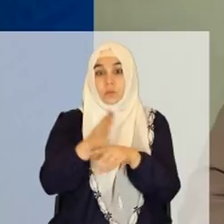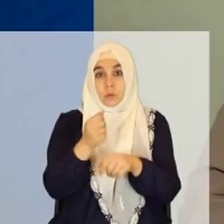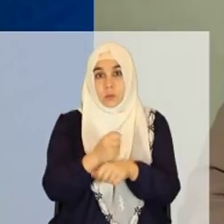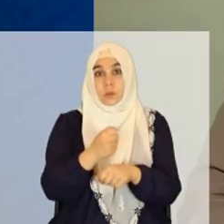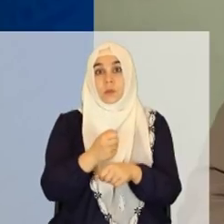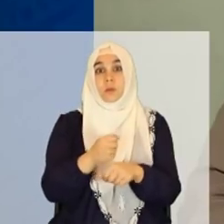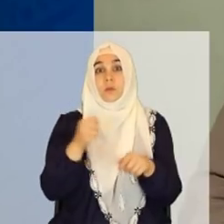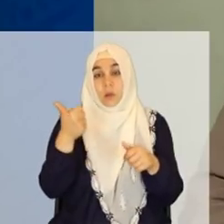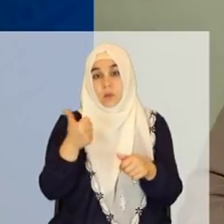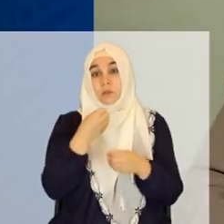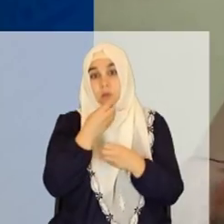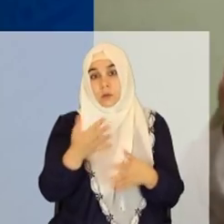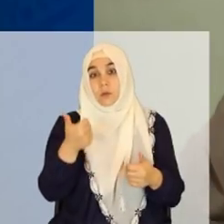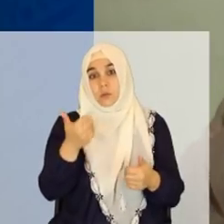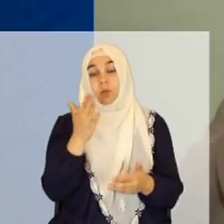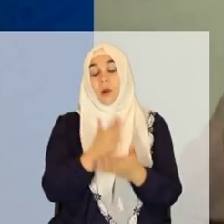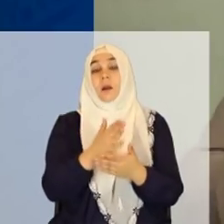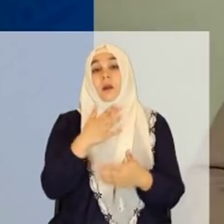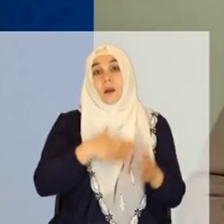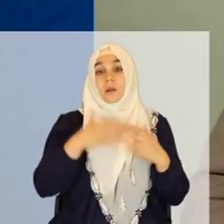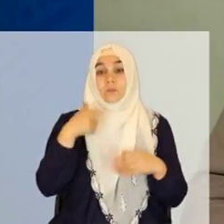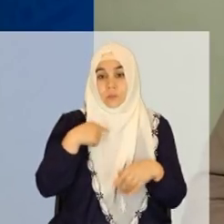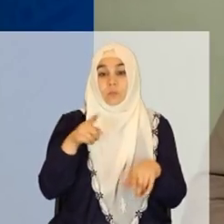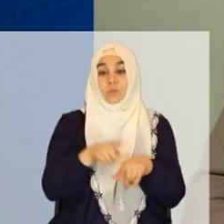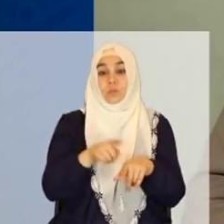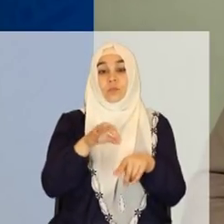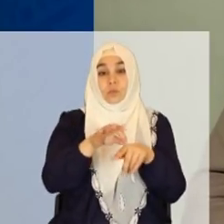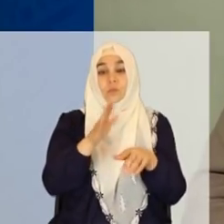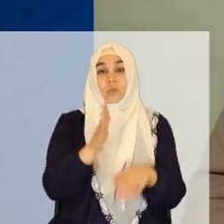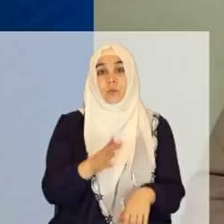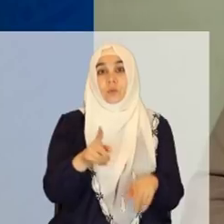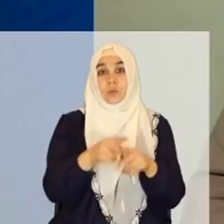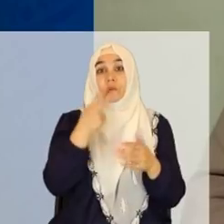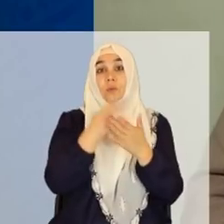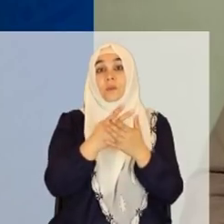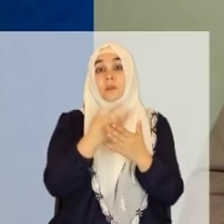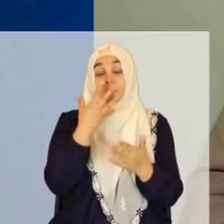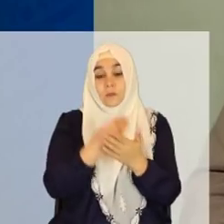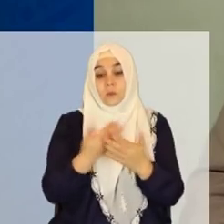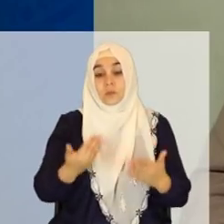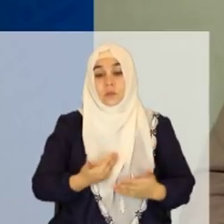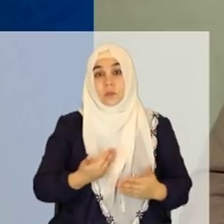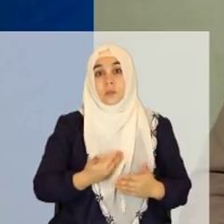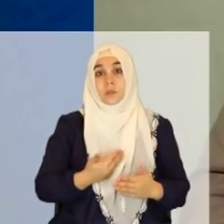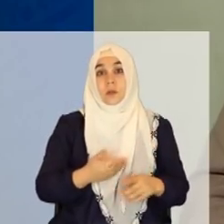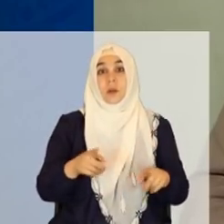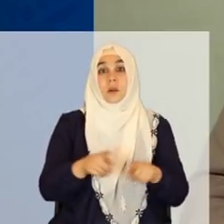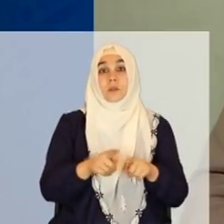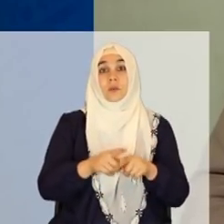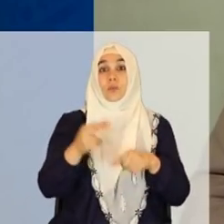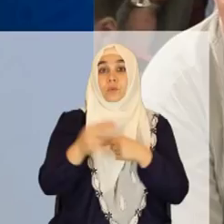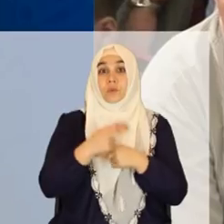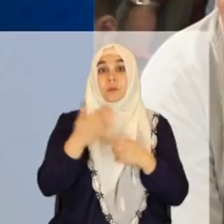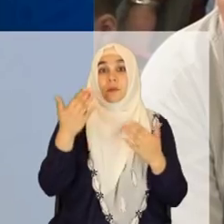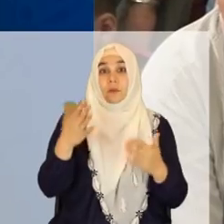roza. Yaxshi, xayriyat. Mana shu bor ekan, buni qilamiz biz. Ko'ryapsizmi? Umr bo'yi o'sha vaqtning tarbiyasida